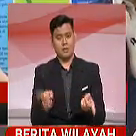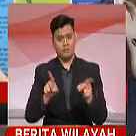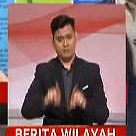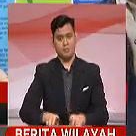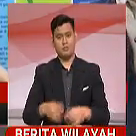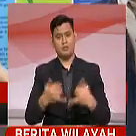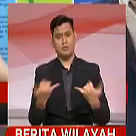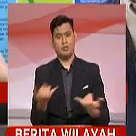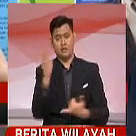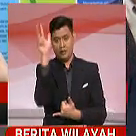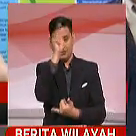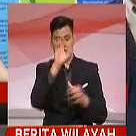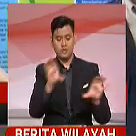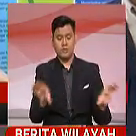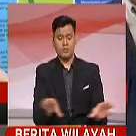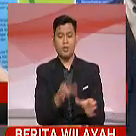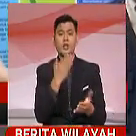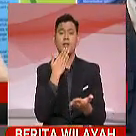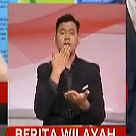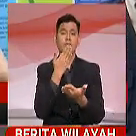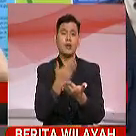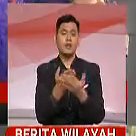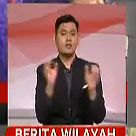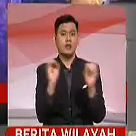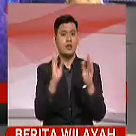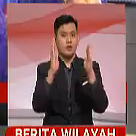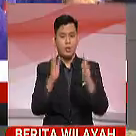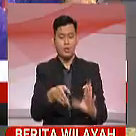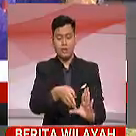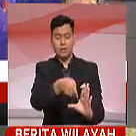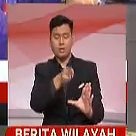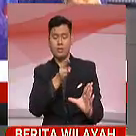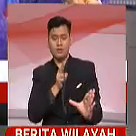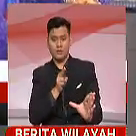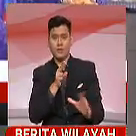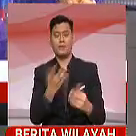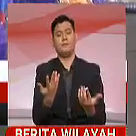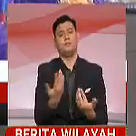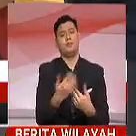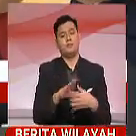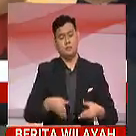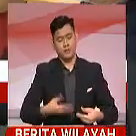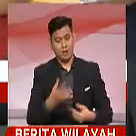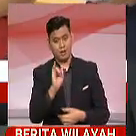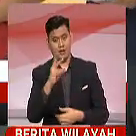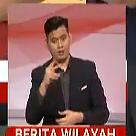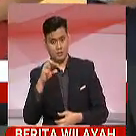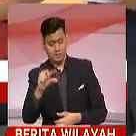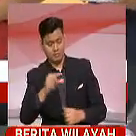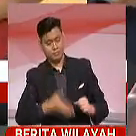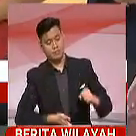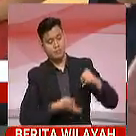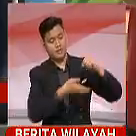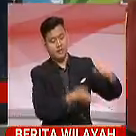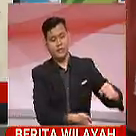untuk memastikan tidak ada yang terpinggir. Andi ditemui RTM selepas menyampaikan bantuan persekolahan kepada kira-kira